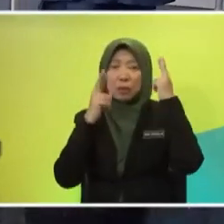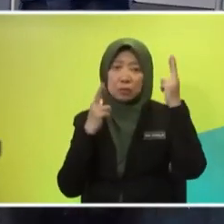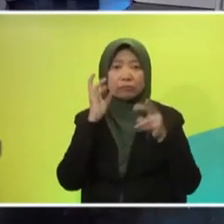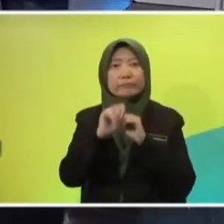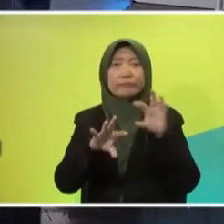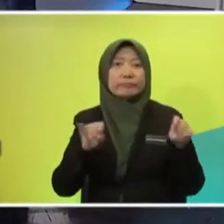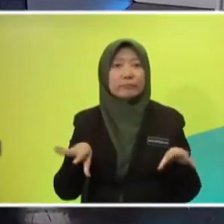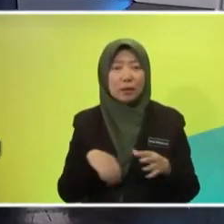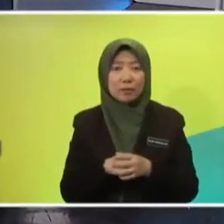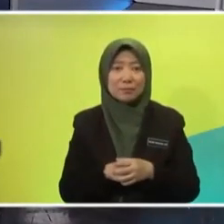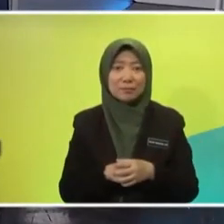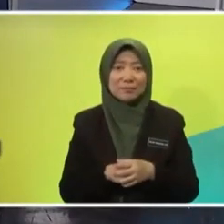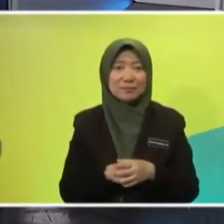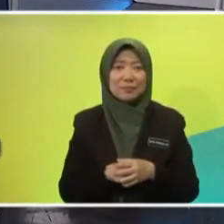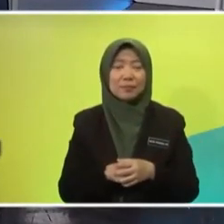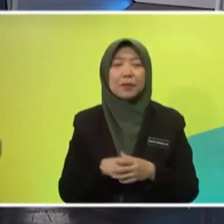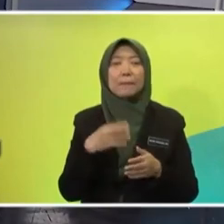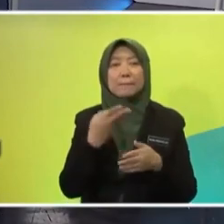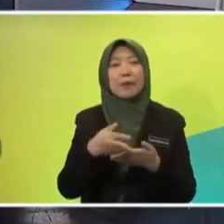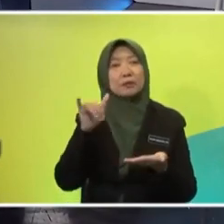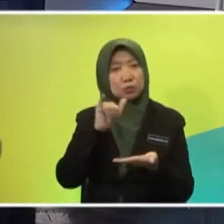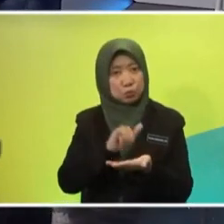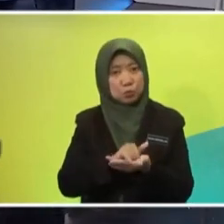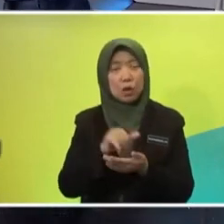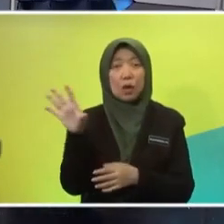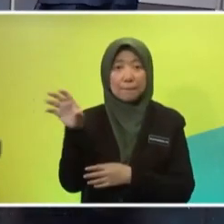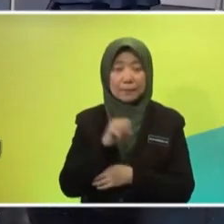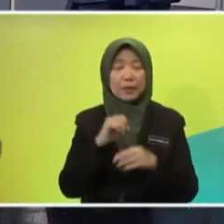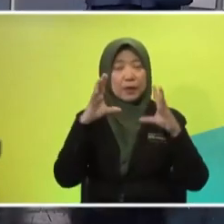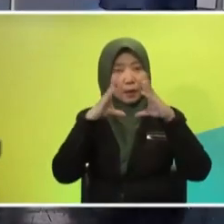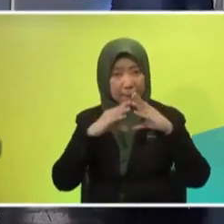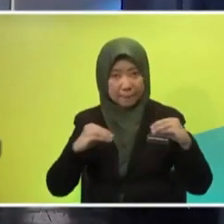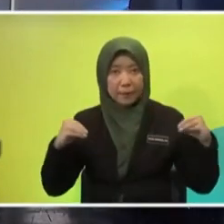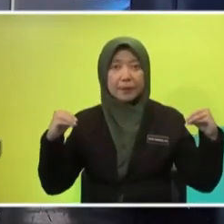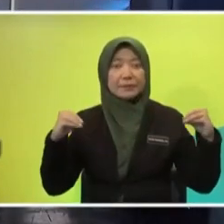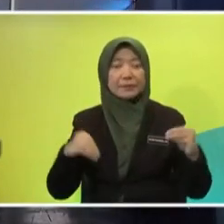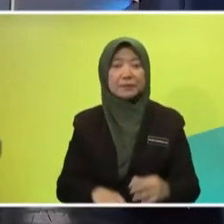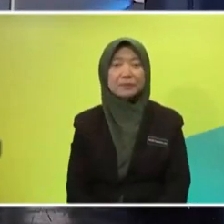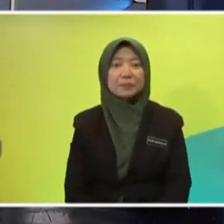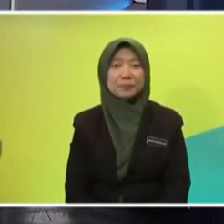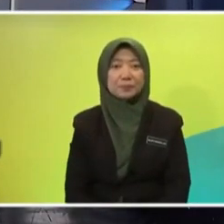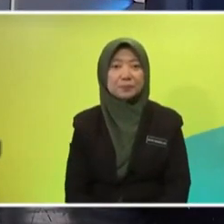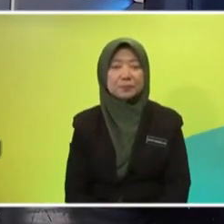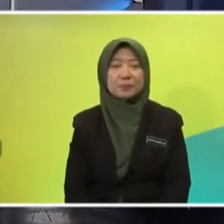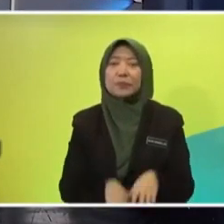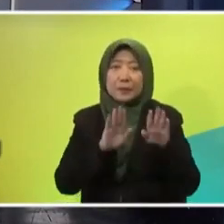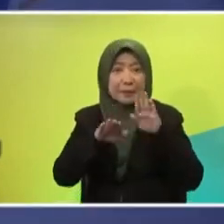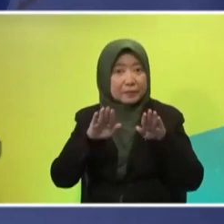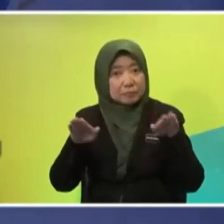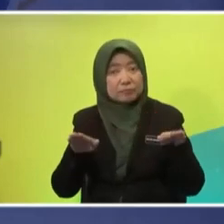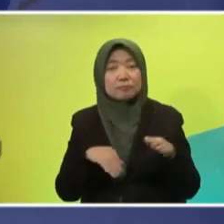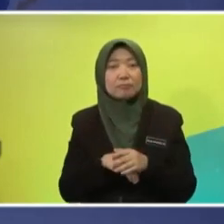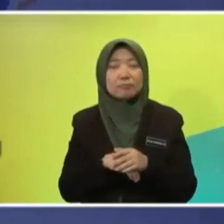Okey, kemudian kita ambil kapas tadi yang telah cikgu bekalkan di dalam tu. Okey, kita lekatkan di